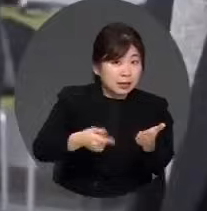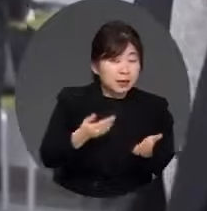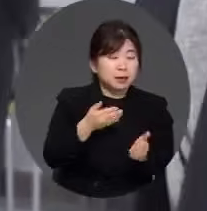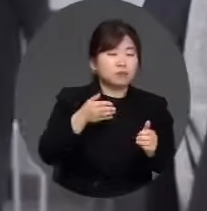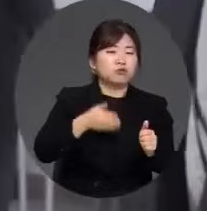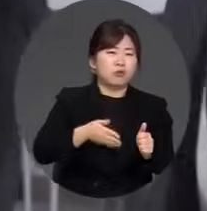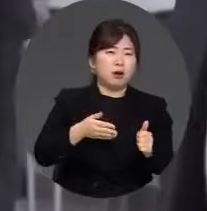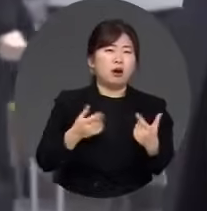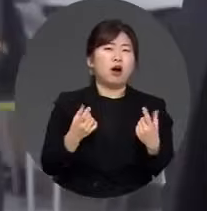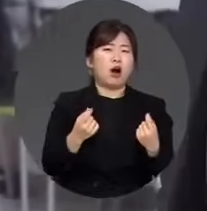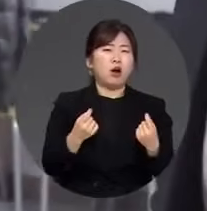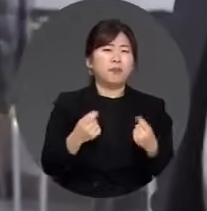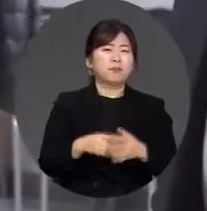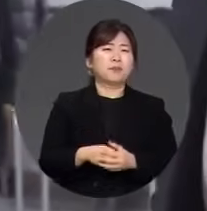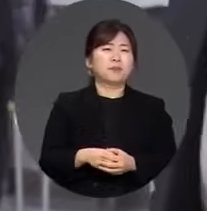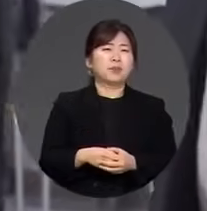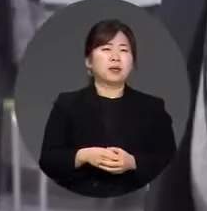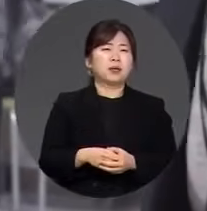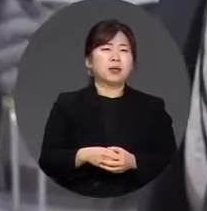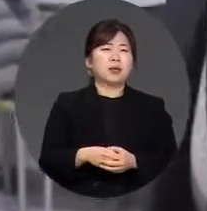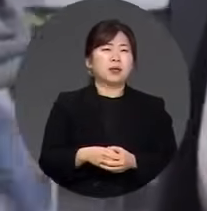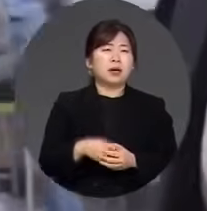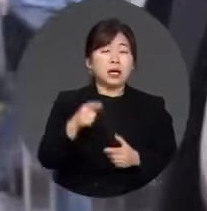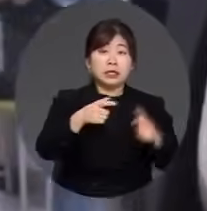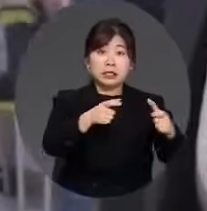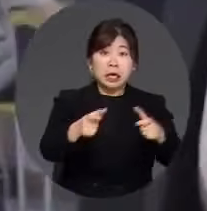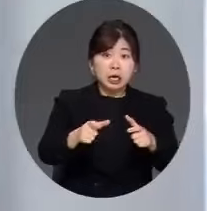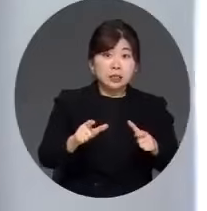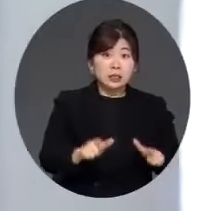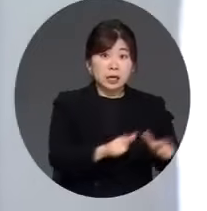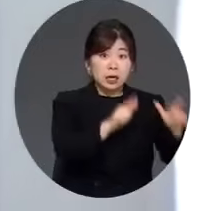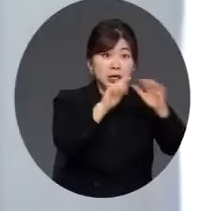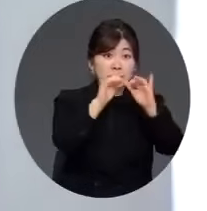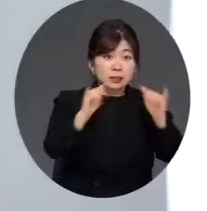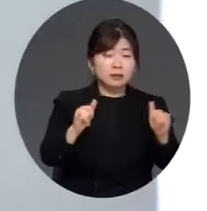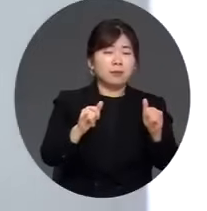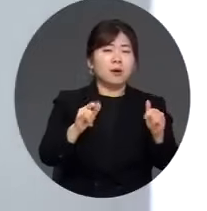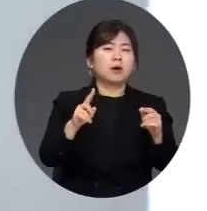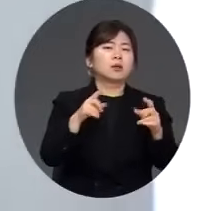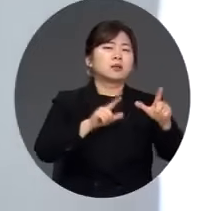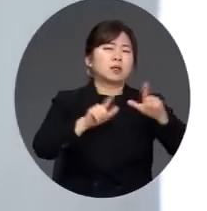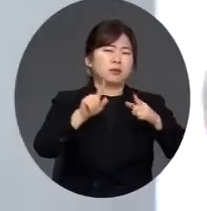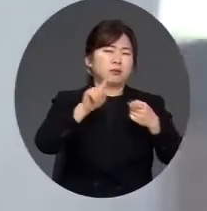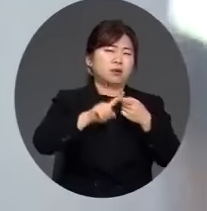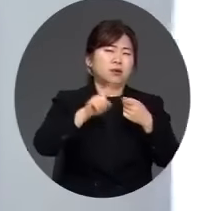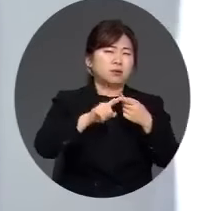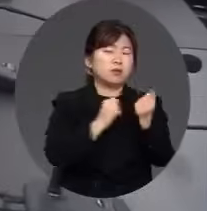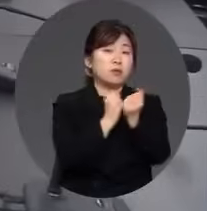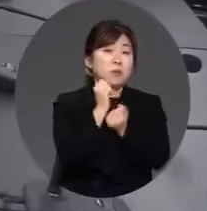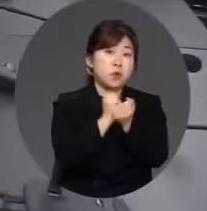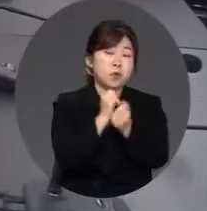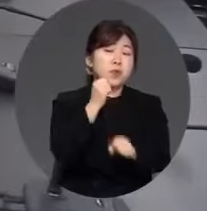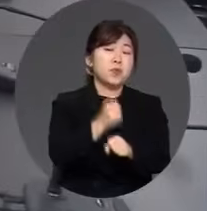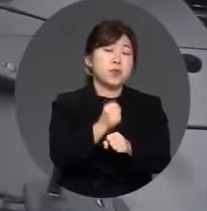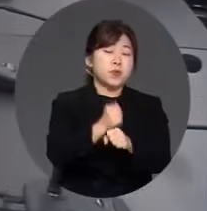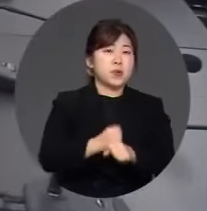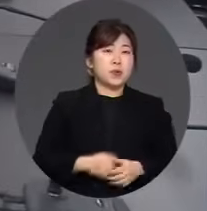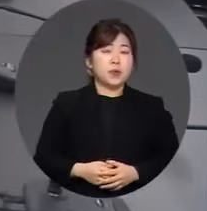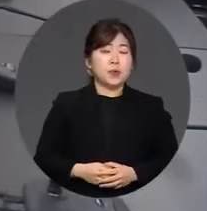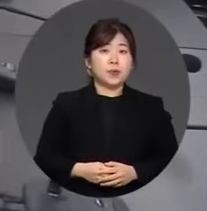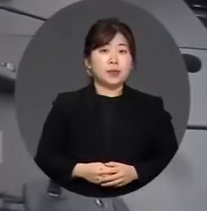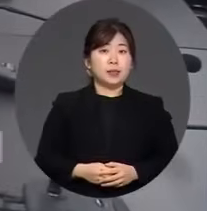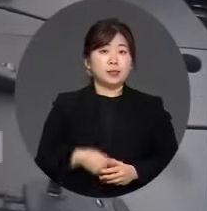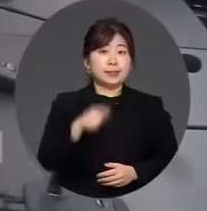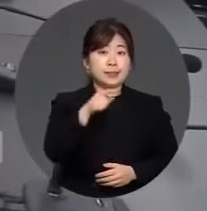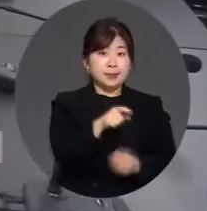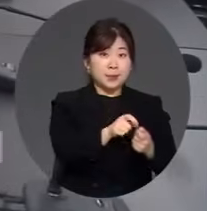당장 지역 주민들을 상대로 자초 지종을 설명하고 향후 행보 등 여론 수렴에 나섰습니다. 중진 의원에